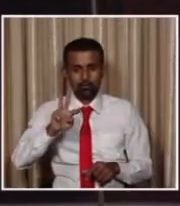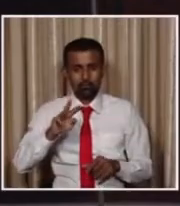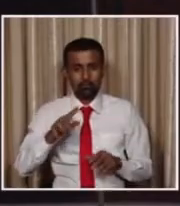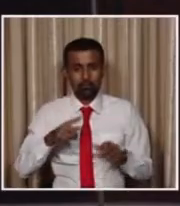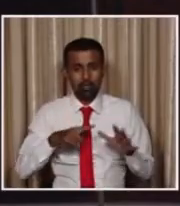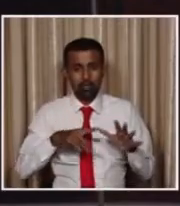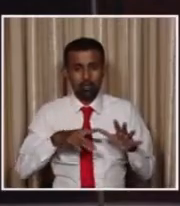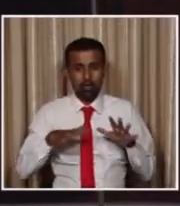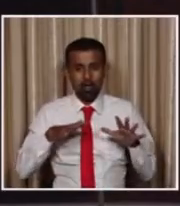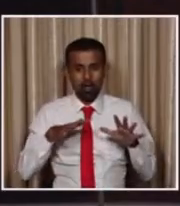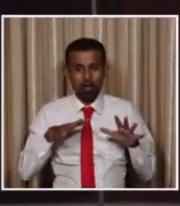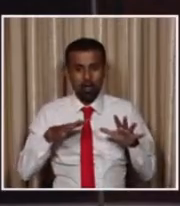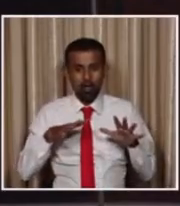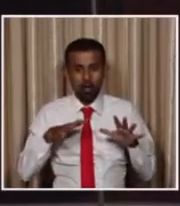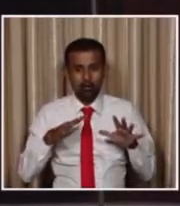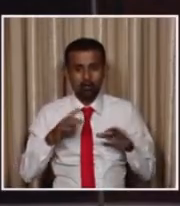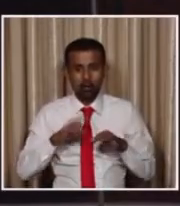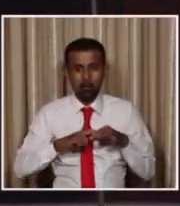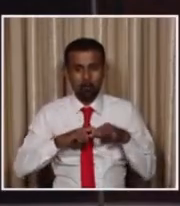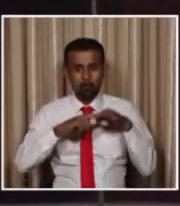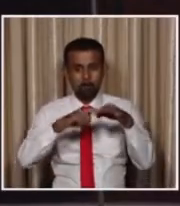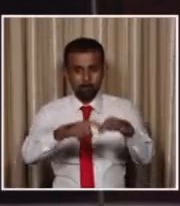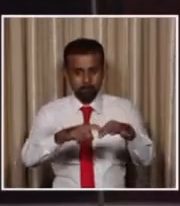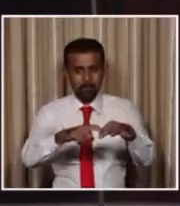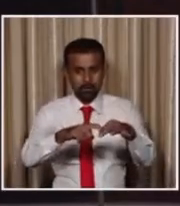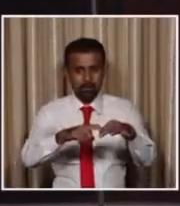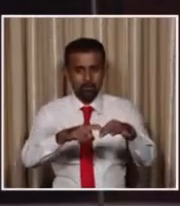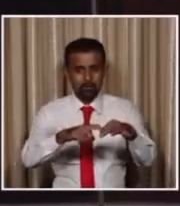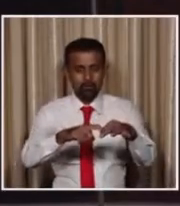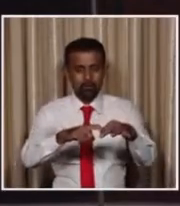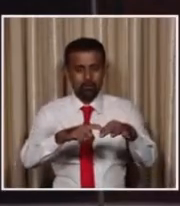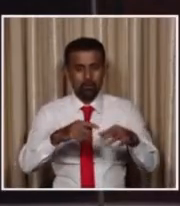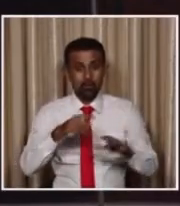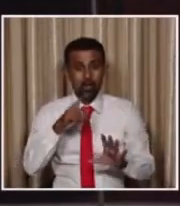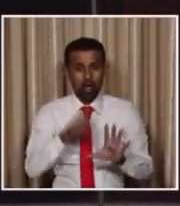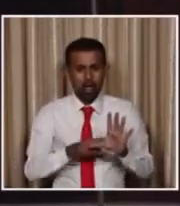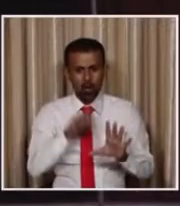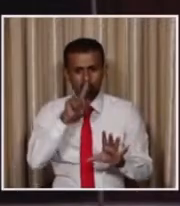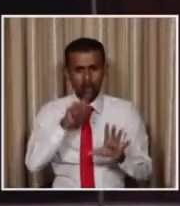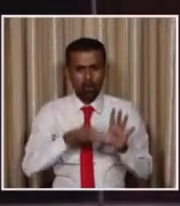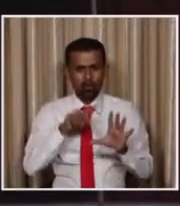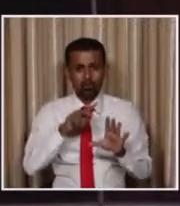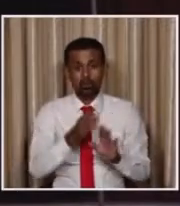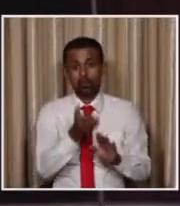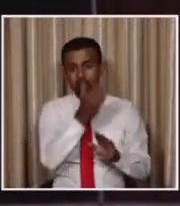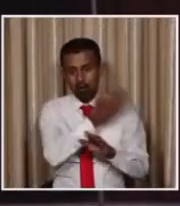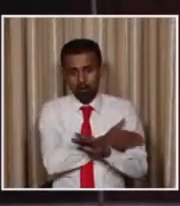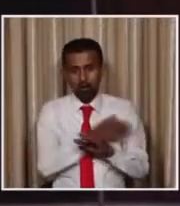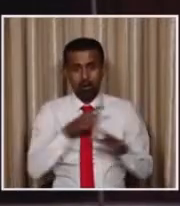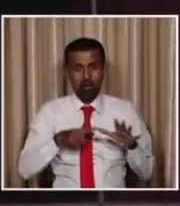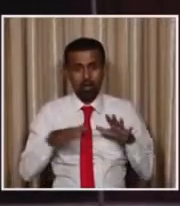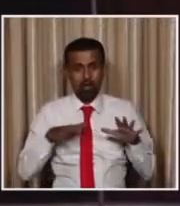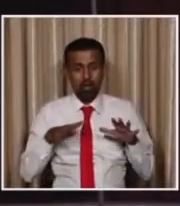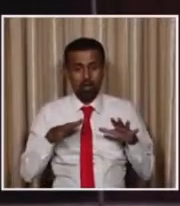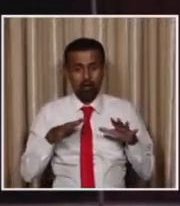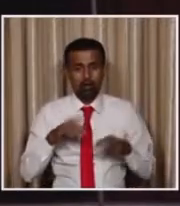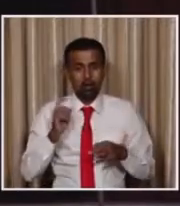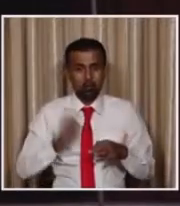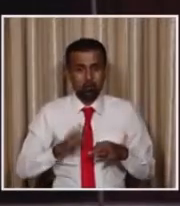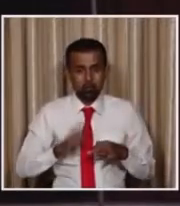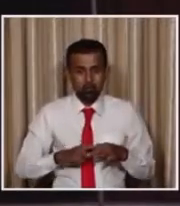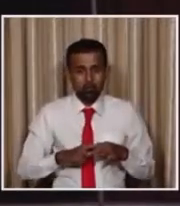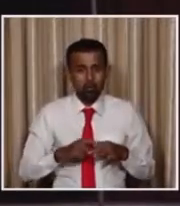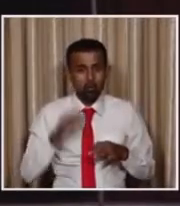wanajeevi prashnayak pilibandawa api parlimenthuwata prashnayak godnaguwa api avuruddakata dekakata wada kalin wanajeevingen wena prashna